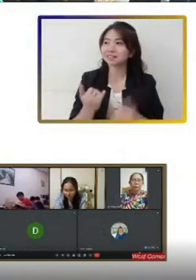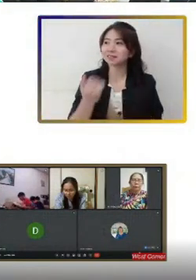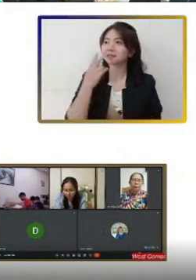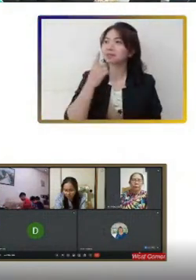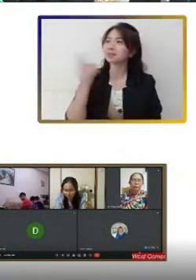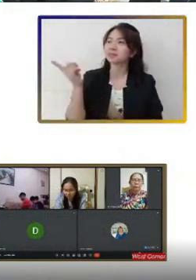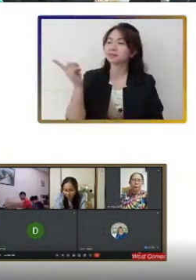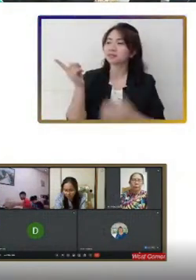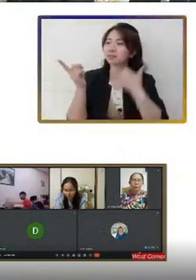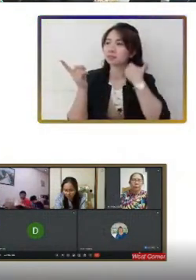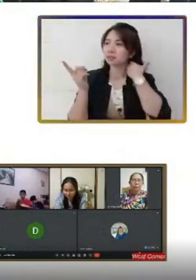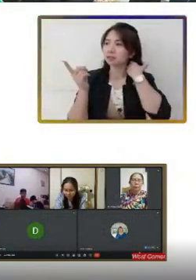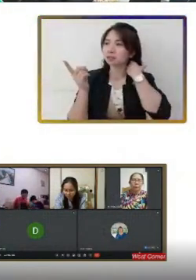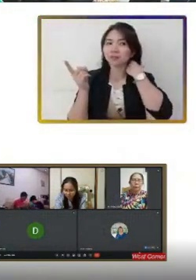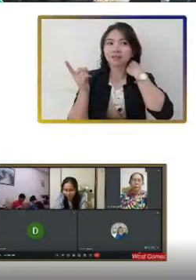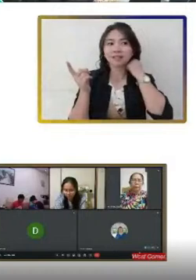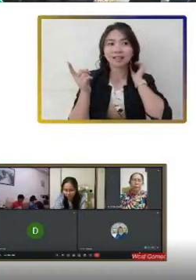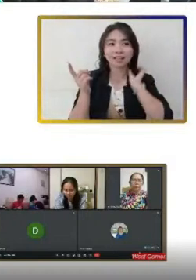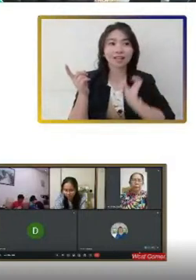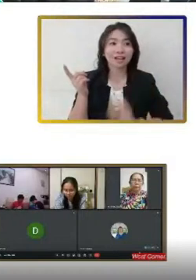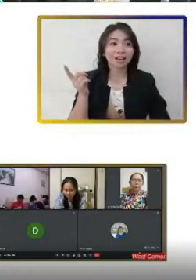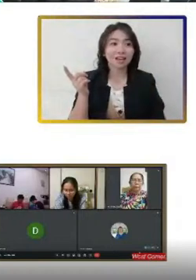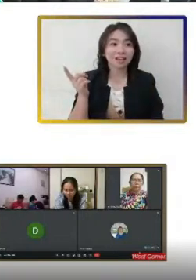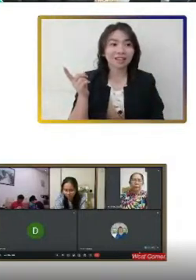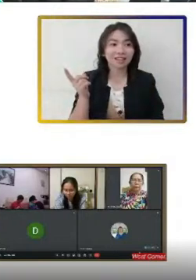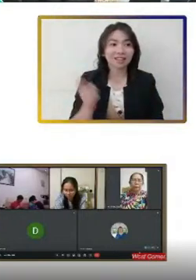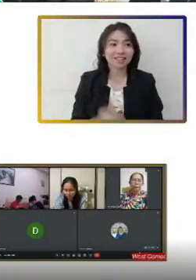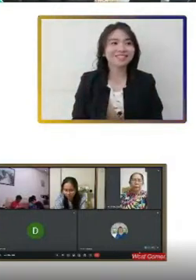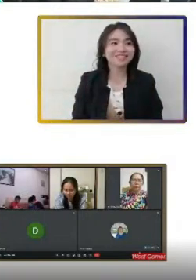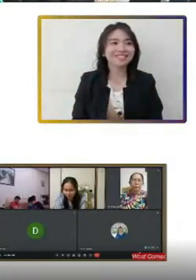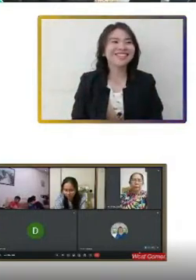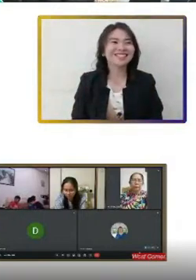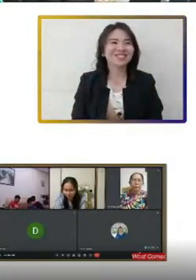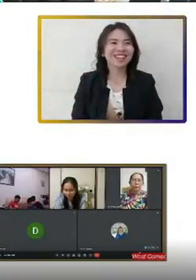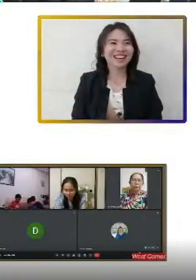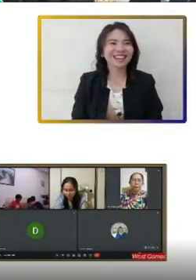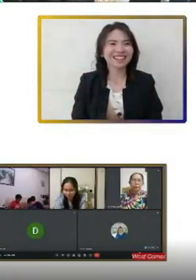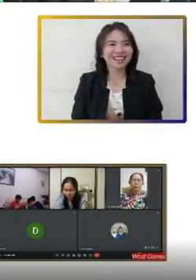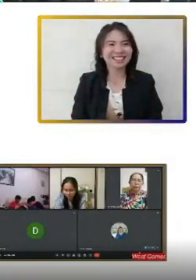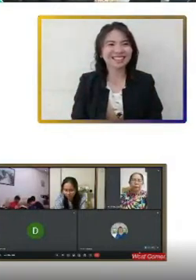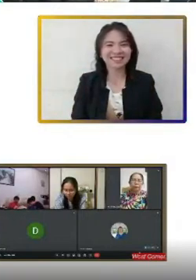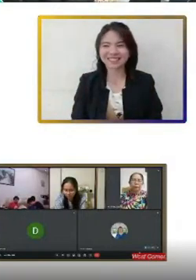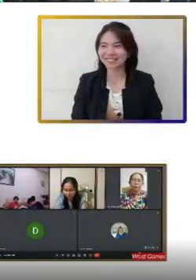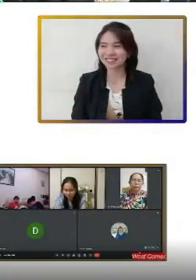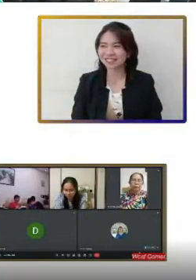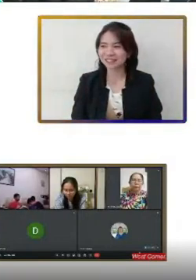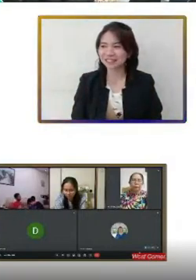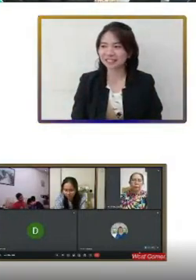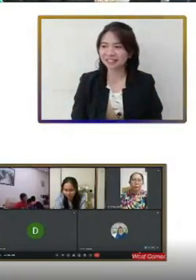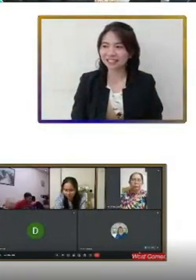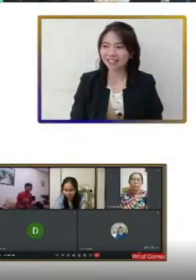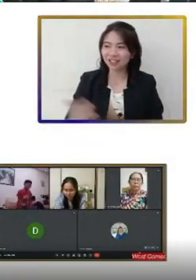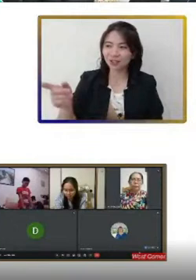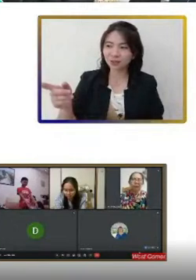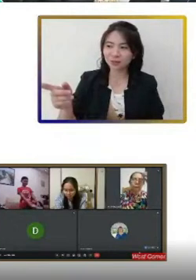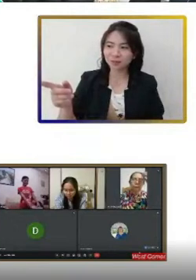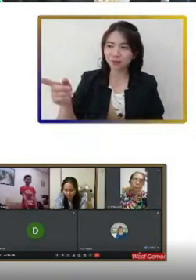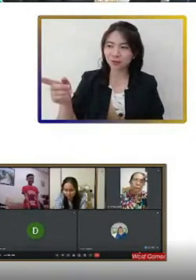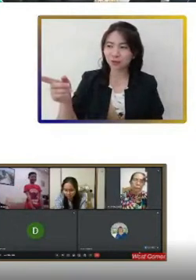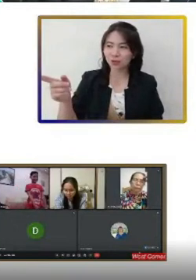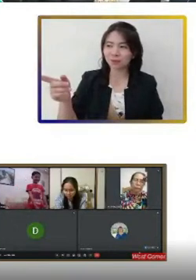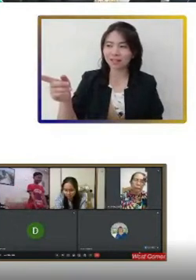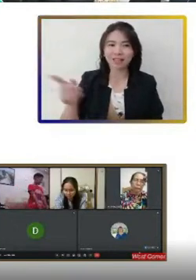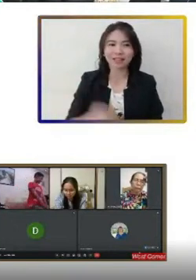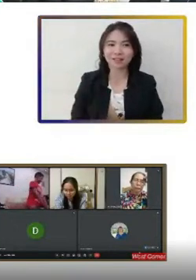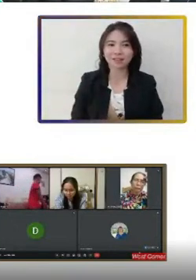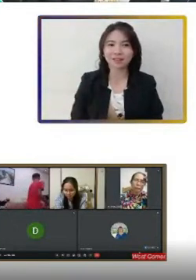Ngayon, lagi ko ito nakikita sila, grupo sila. No? Sabi ko, ganito. So tinanong ko, kung saan